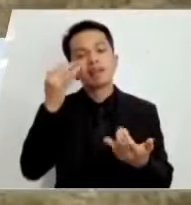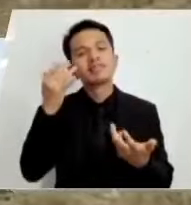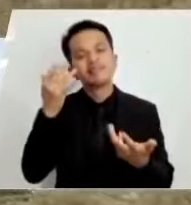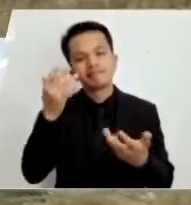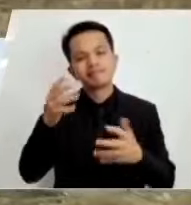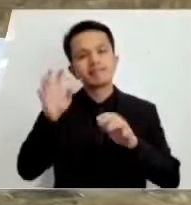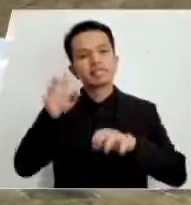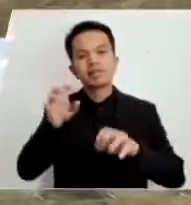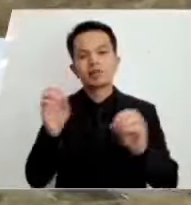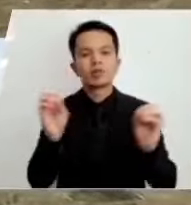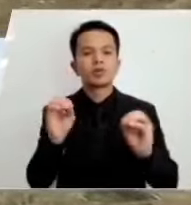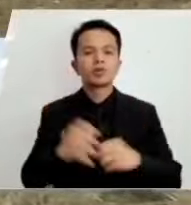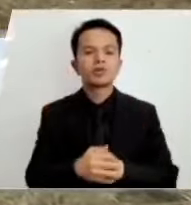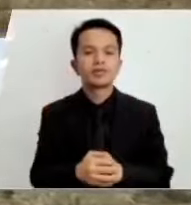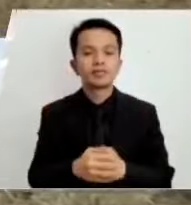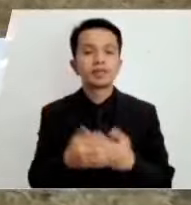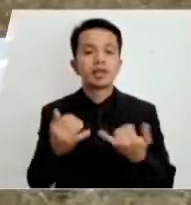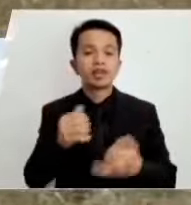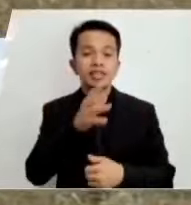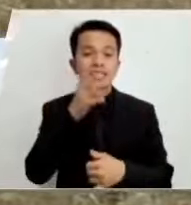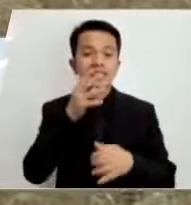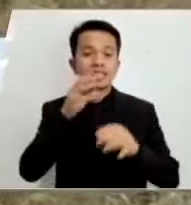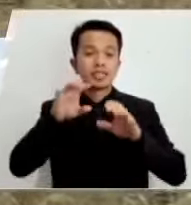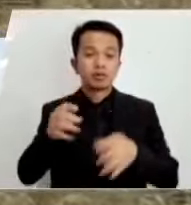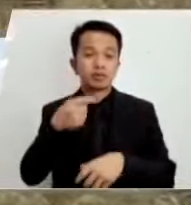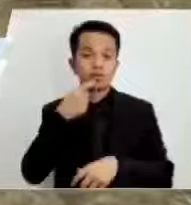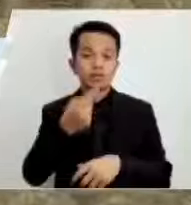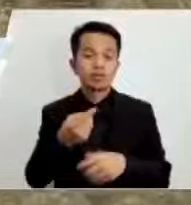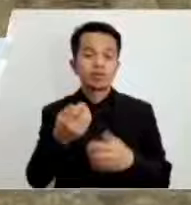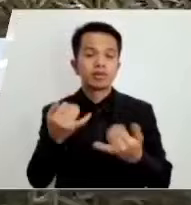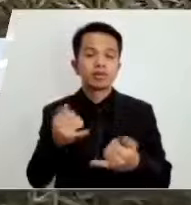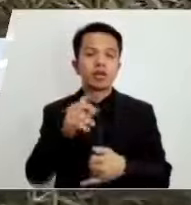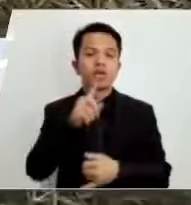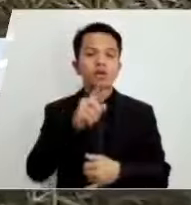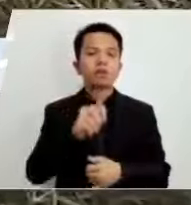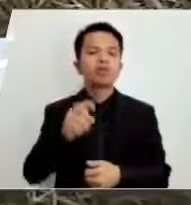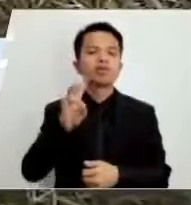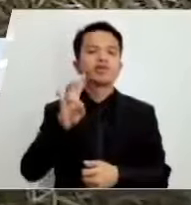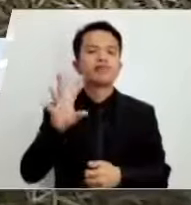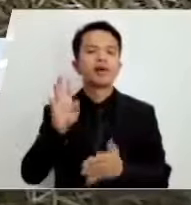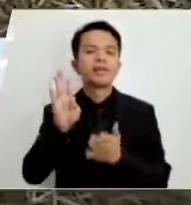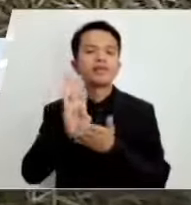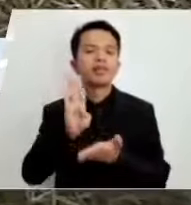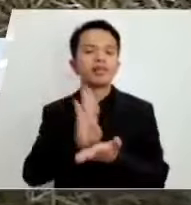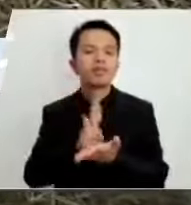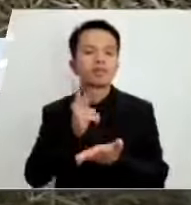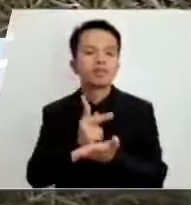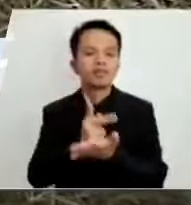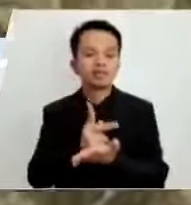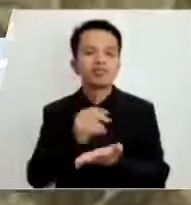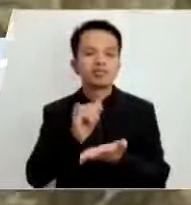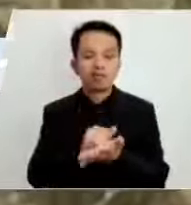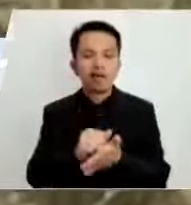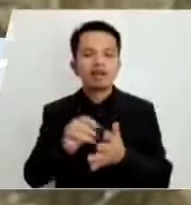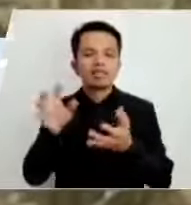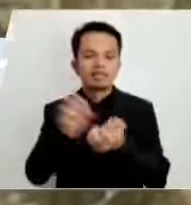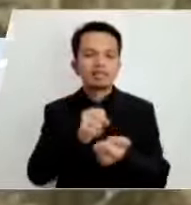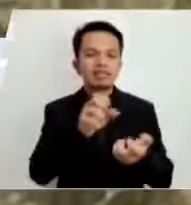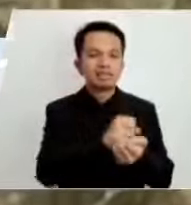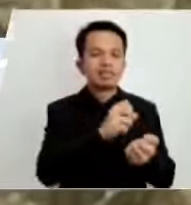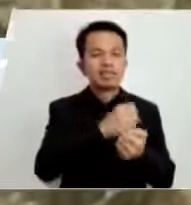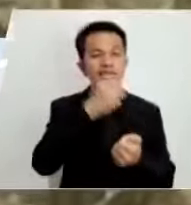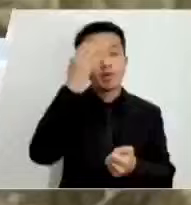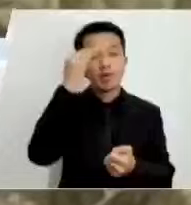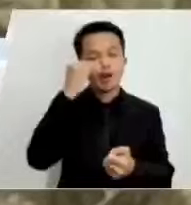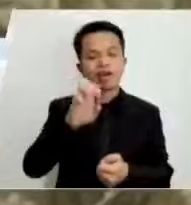agriculture department Umabot na sa 1.75 billion ang halaga ng pinsala ng El Niño sa agrikultura ng